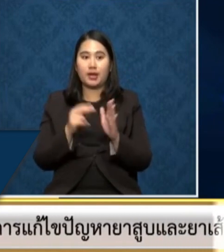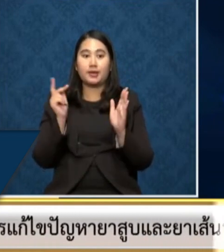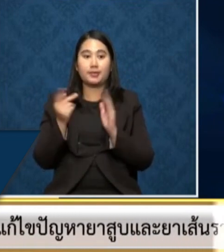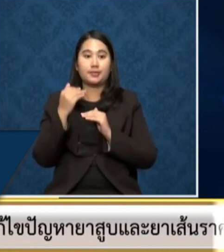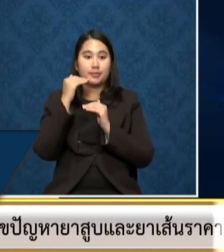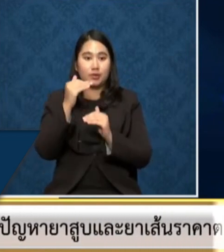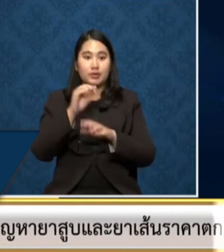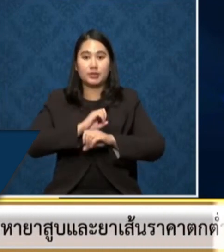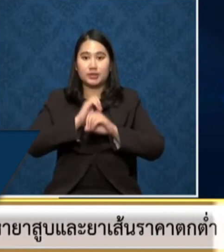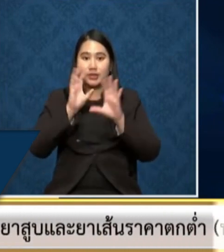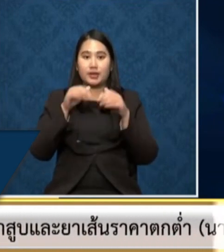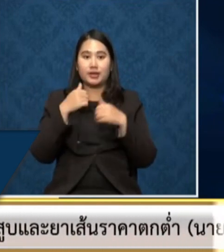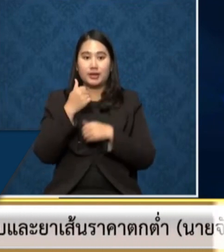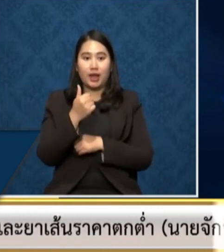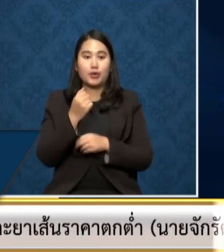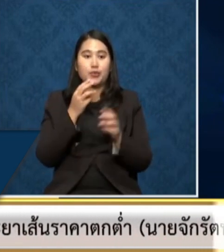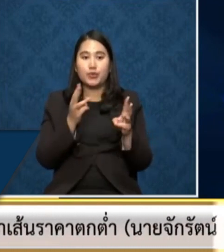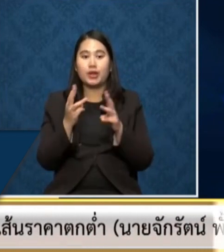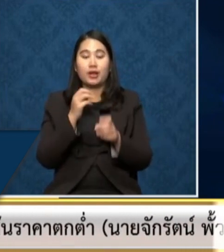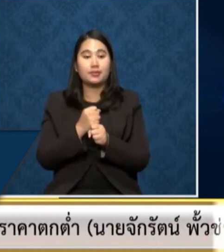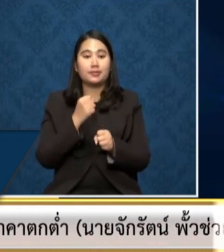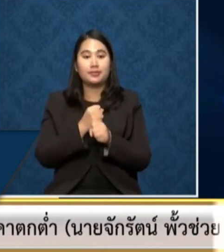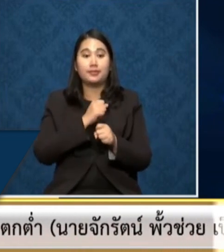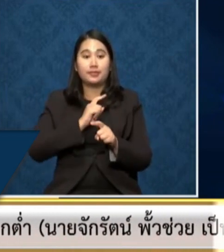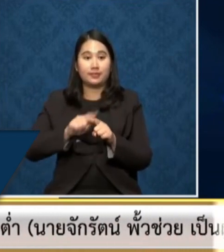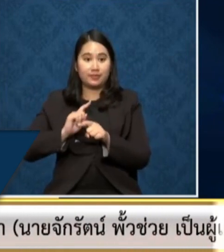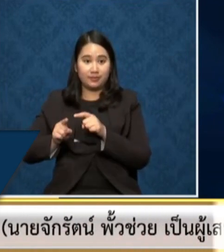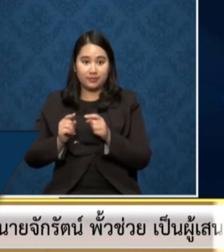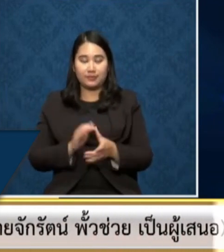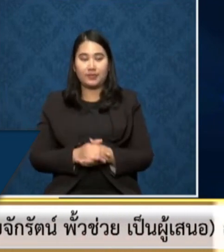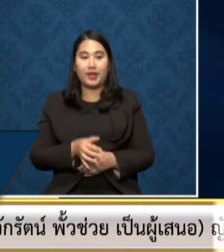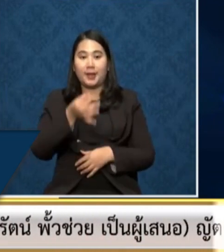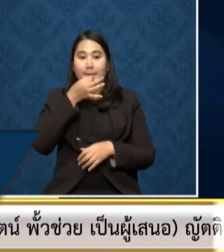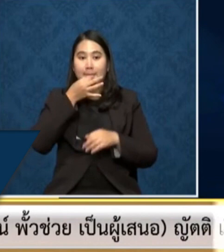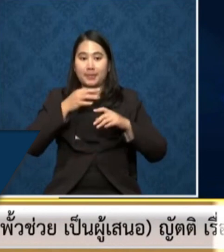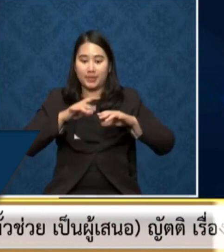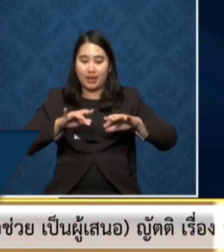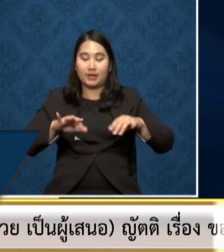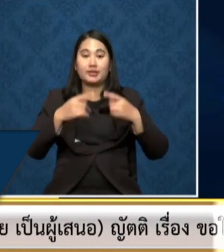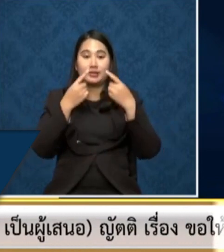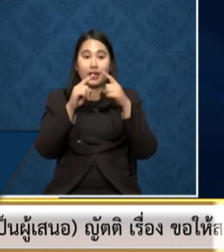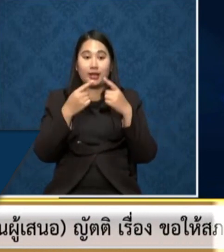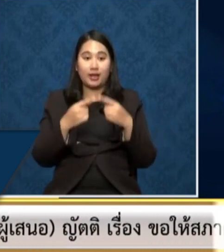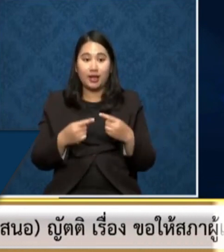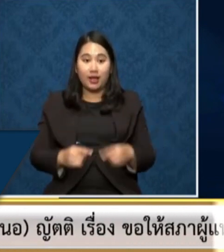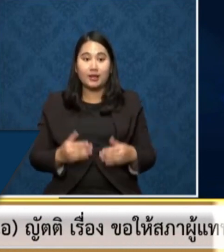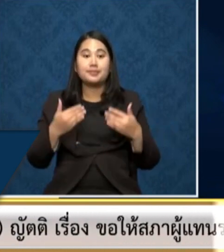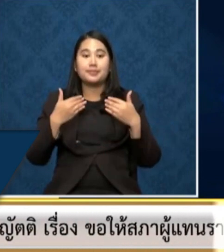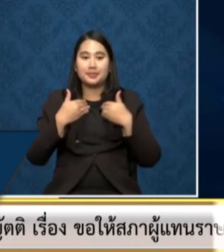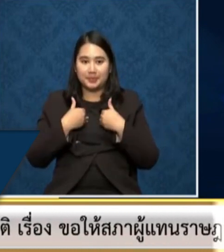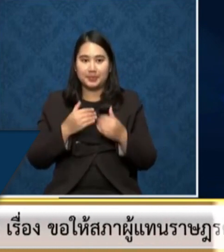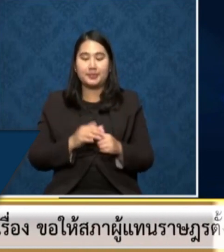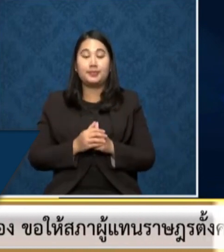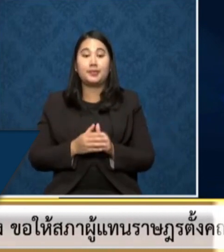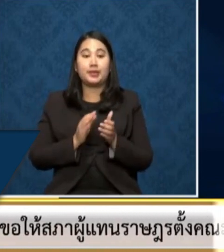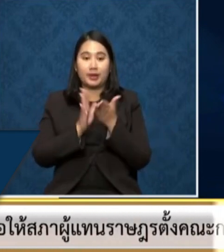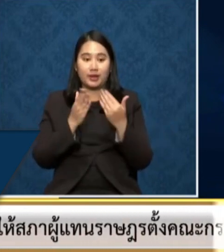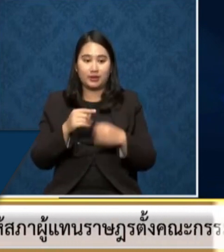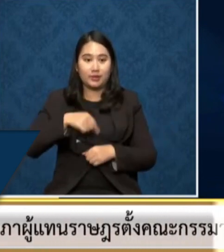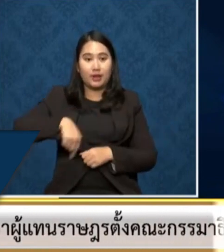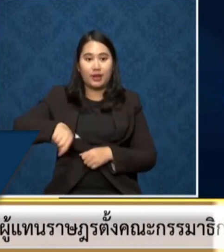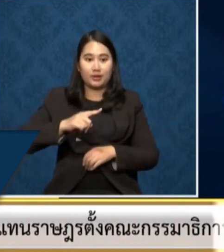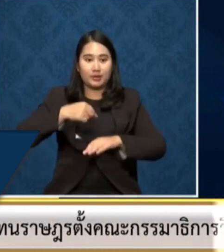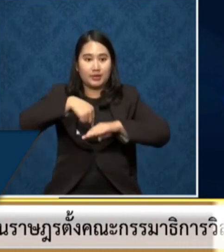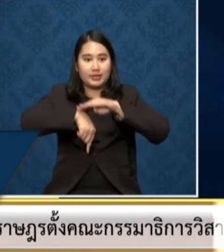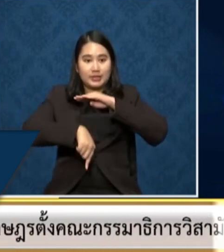เขตในการทำประมงเนื่องจากสภาพทะเลของแต่ละพื้นที่มีความแตกต่างกันและแต่ละพื้นที่ก็มีความ